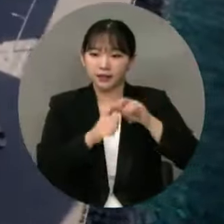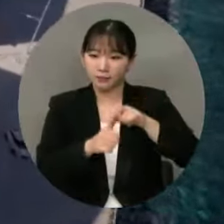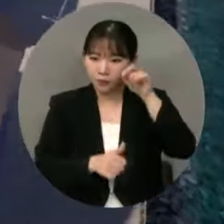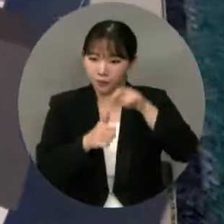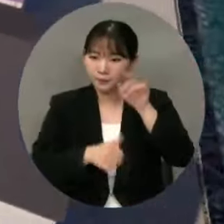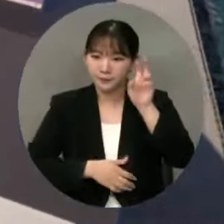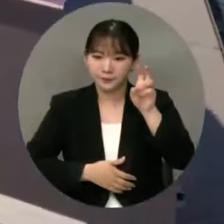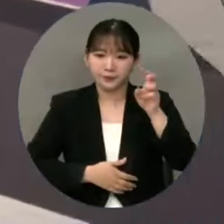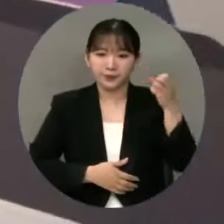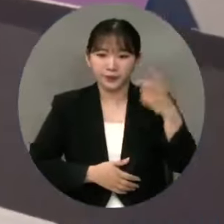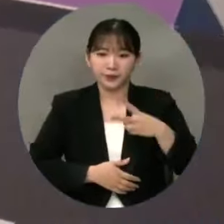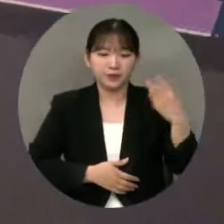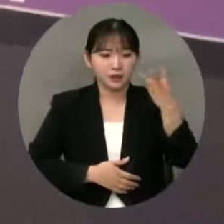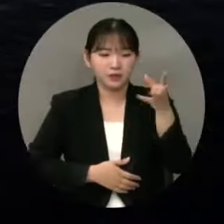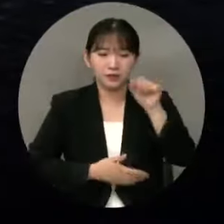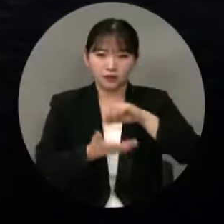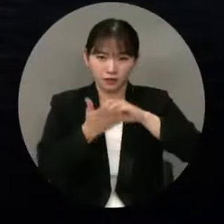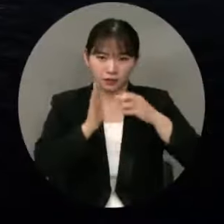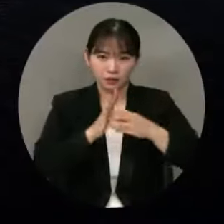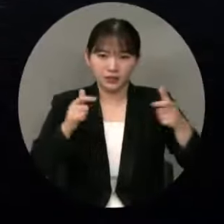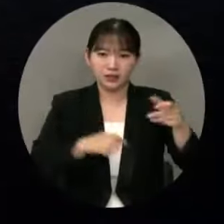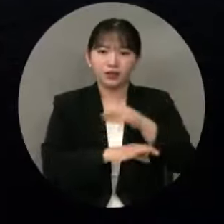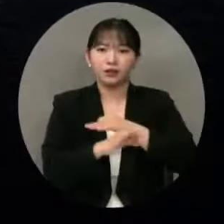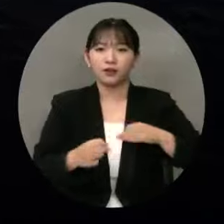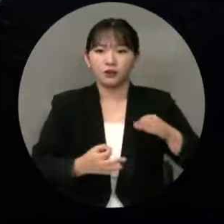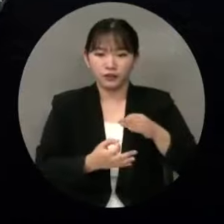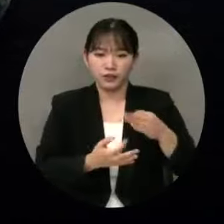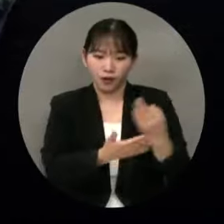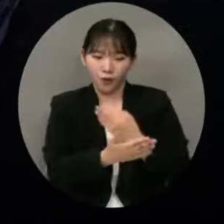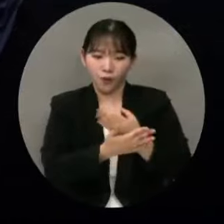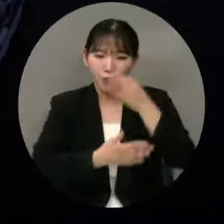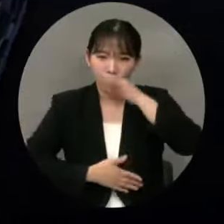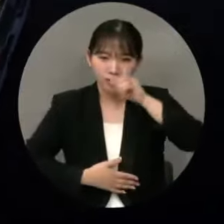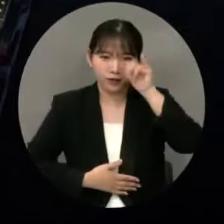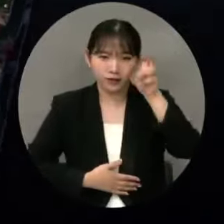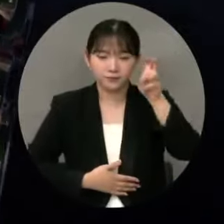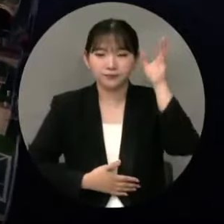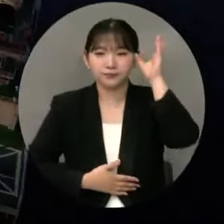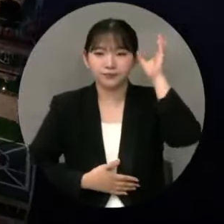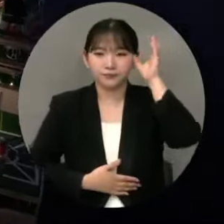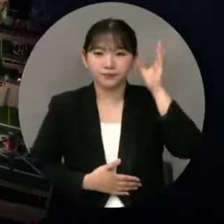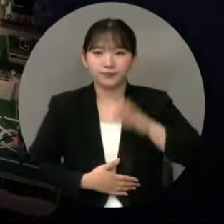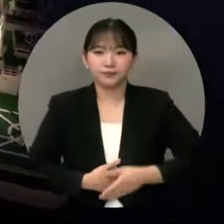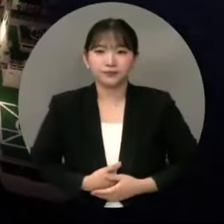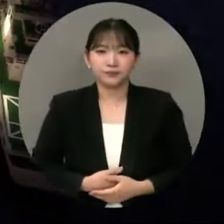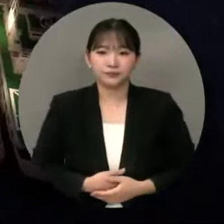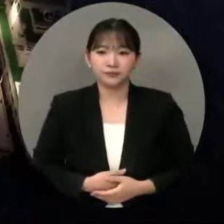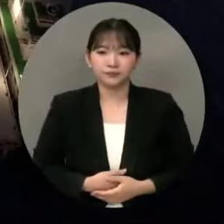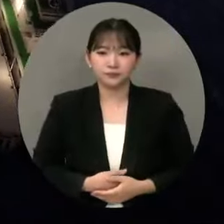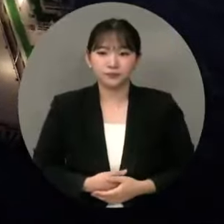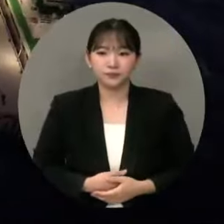유발 효과와 3천억 원가량의 지역경제 파급력을 가질 것으로 기대됩니다. MBC 뉴스 안준호입니다.